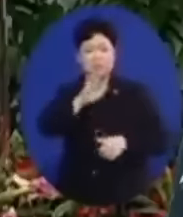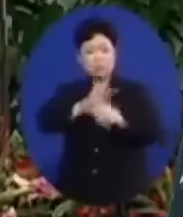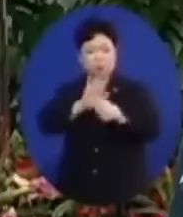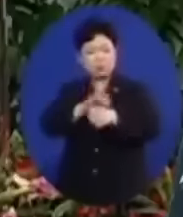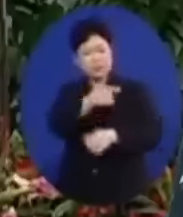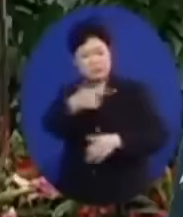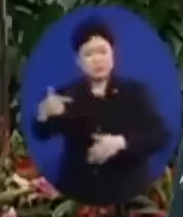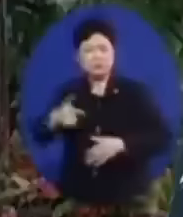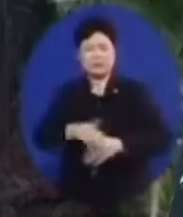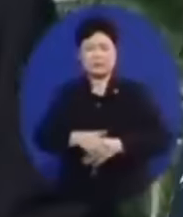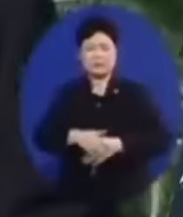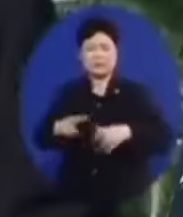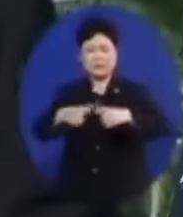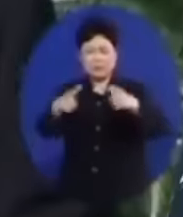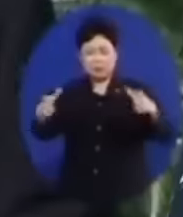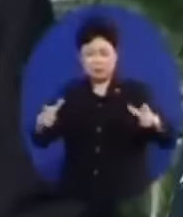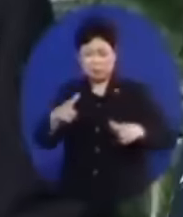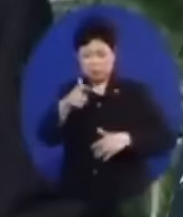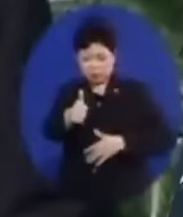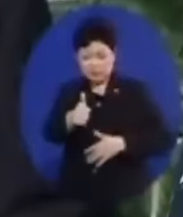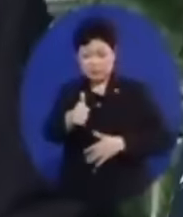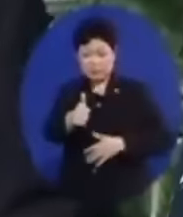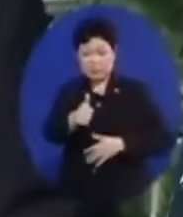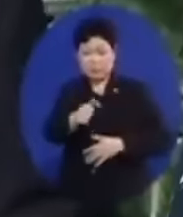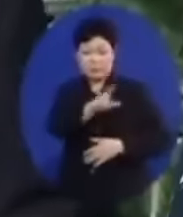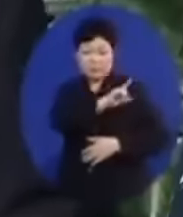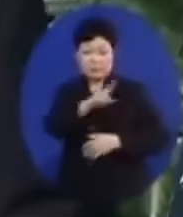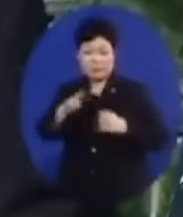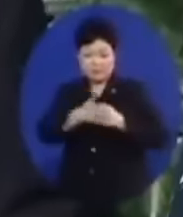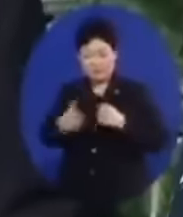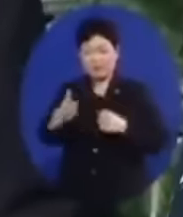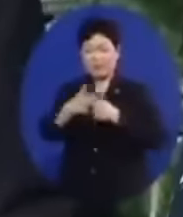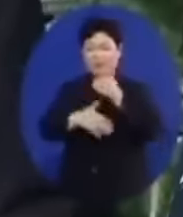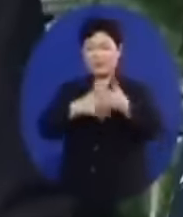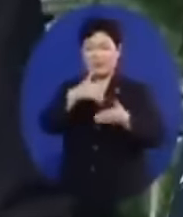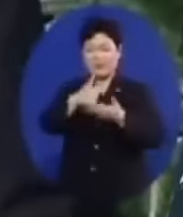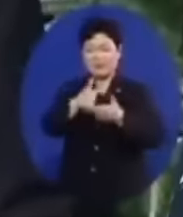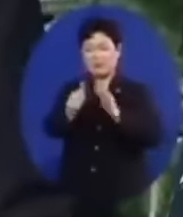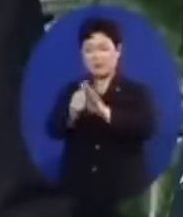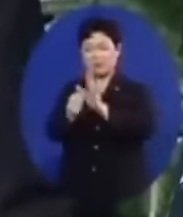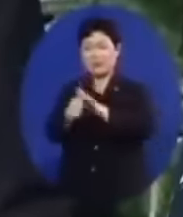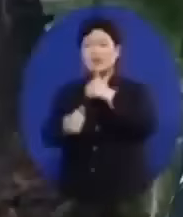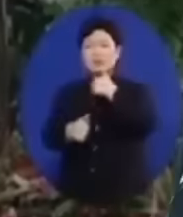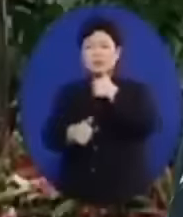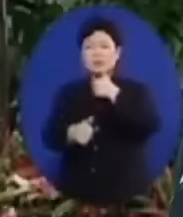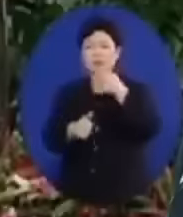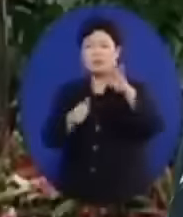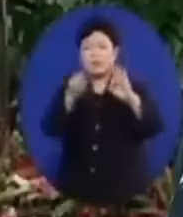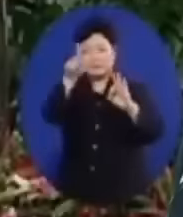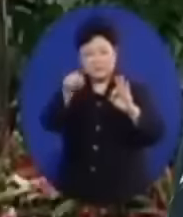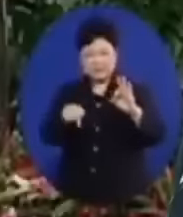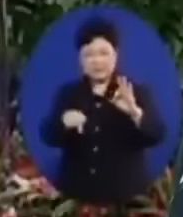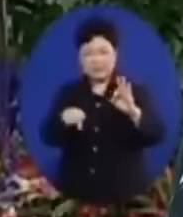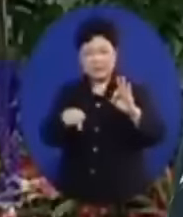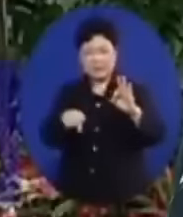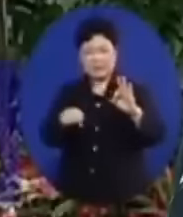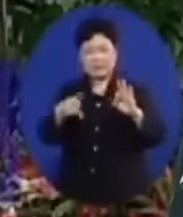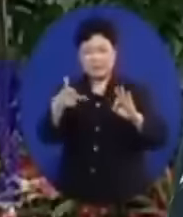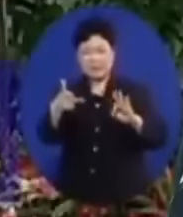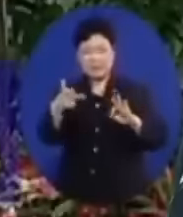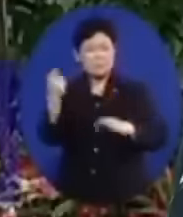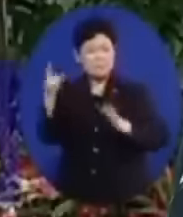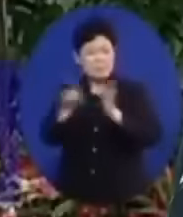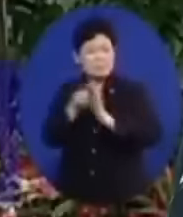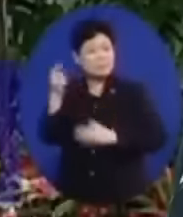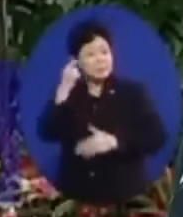것입니다. 구역장님들이 앞서갔으니까 하나님 뜻을 알아채 주시거든요. 로마서 10장 17절에 믿음은 들음에서 나며